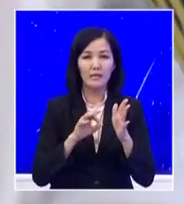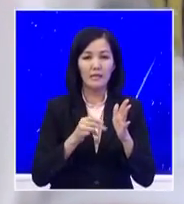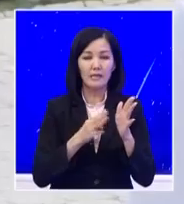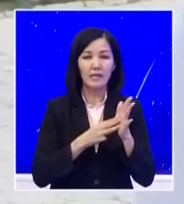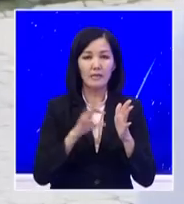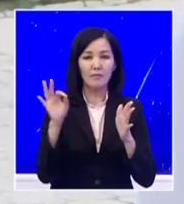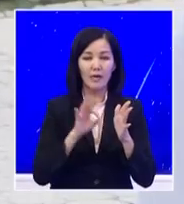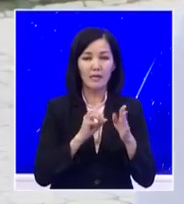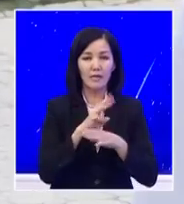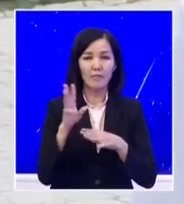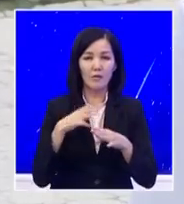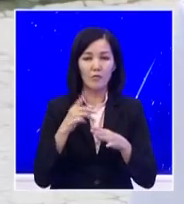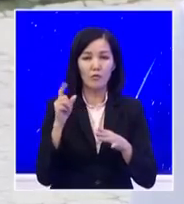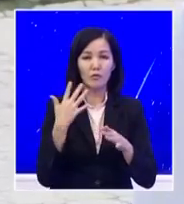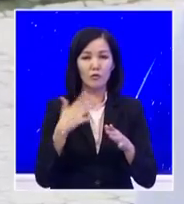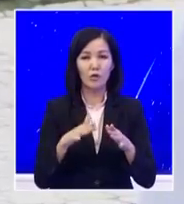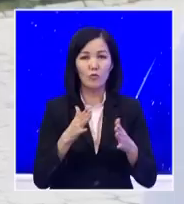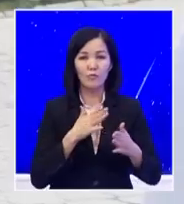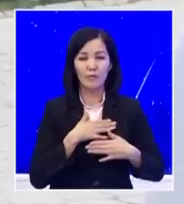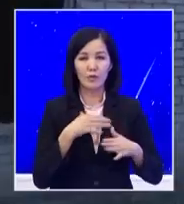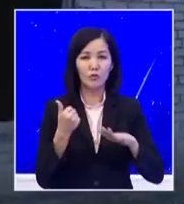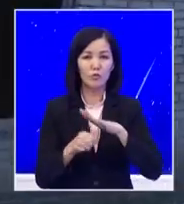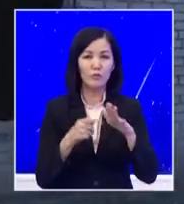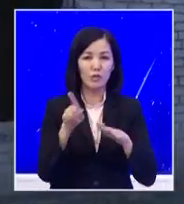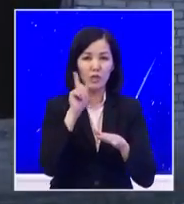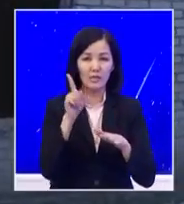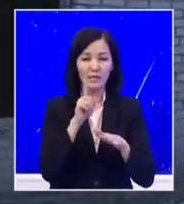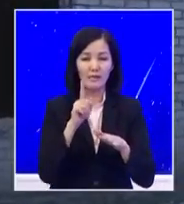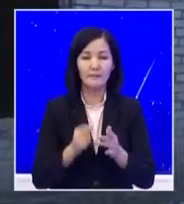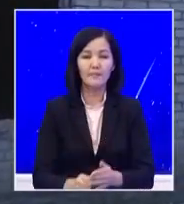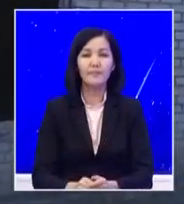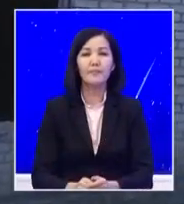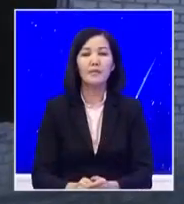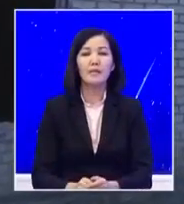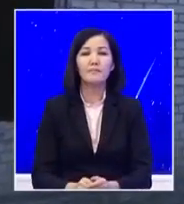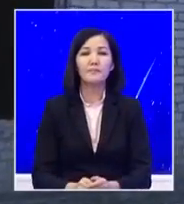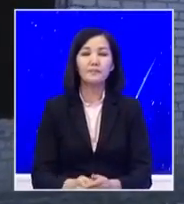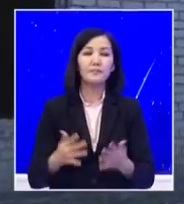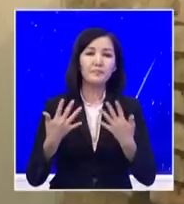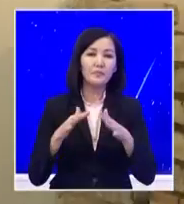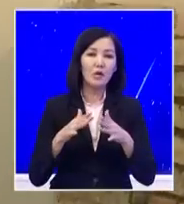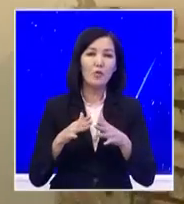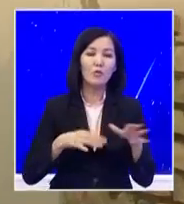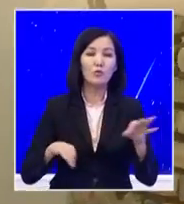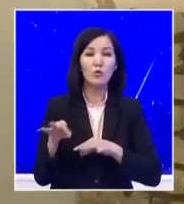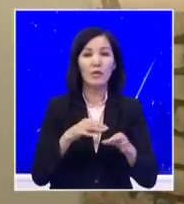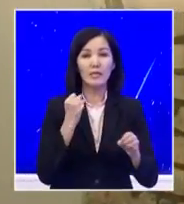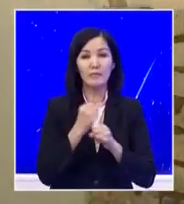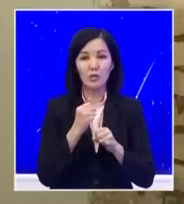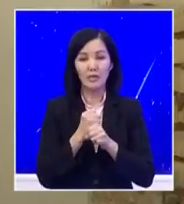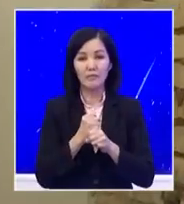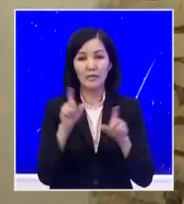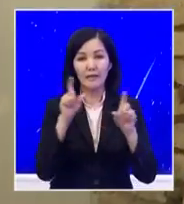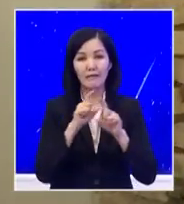қамтылған азаматтардың ішінде 150-і біздің жұмыссыз жастарымыз. Облыс әкімінің орынбасары елді мекендегі жол картасы мен жасалып жатқан